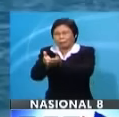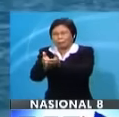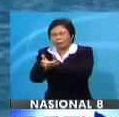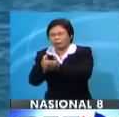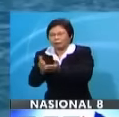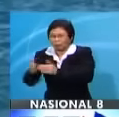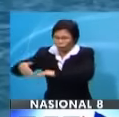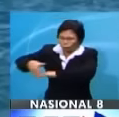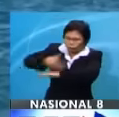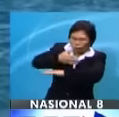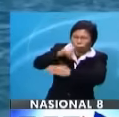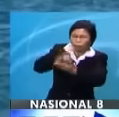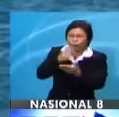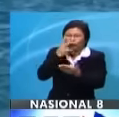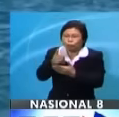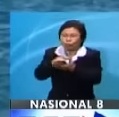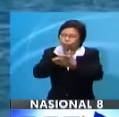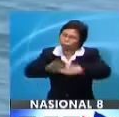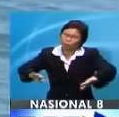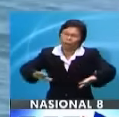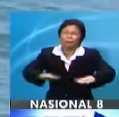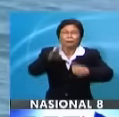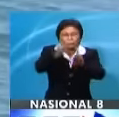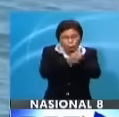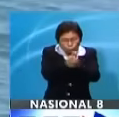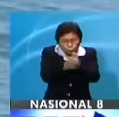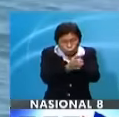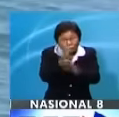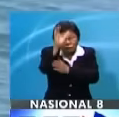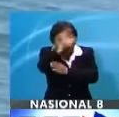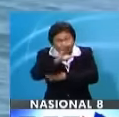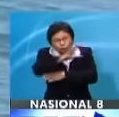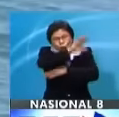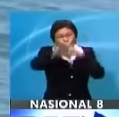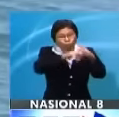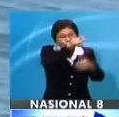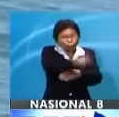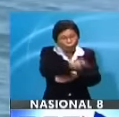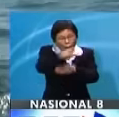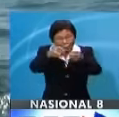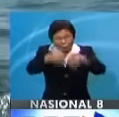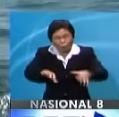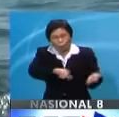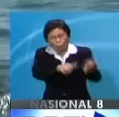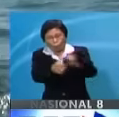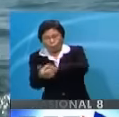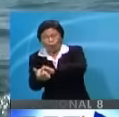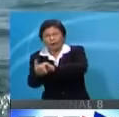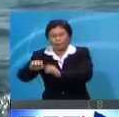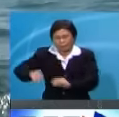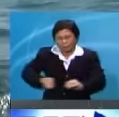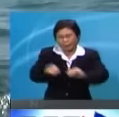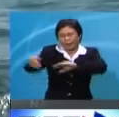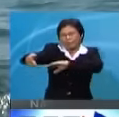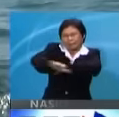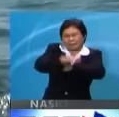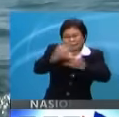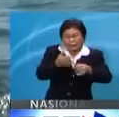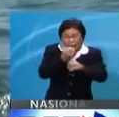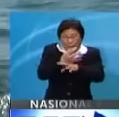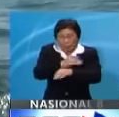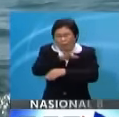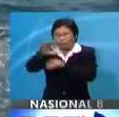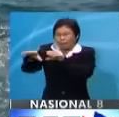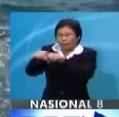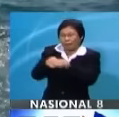kebetulan melalui kawasan itu. Usaha mencari dan menyelamat kesemua bangsa hilang oleh pasukan gerakan Marine sedang giat dilakukan membabitkan